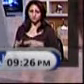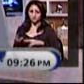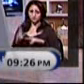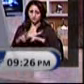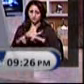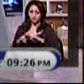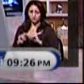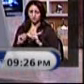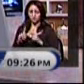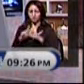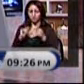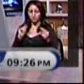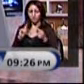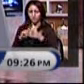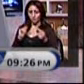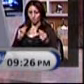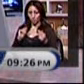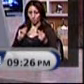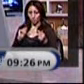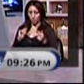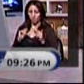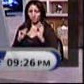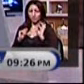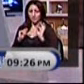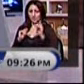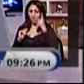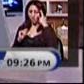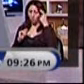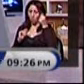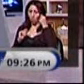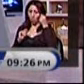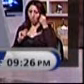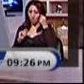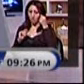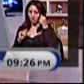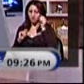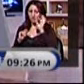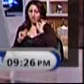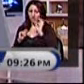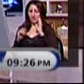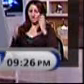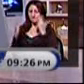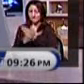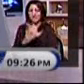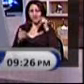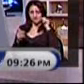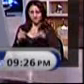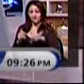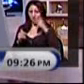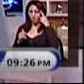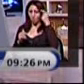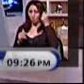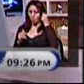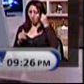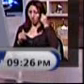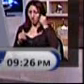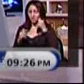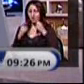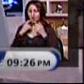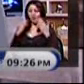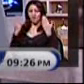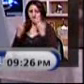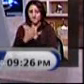احنا هنا بنخش من موضوع لموضوع. انا كنت برد على فكره ان حضرتك بتقول ان هم لم يقدموا بدائل، فقلت اولا ليس من واجبهم تقديم بدائل لان